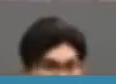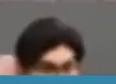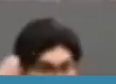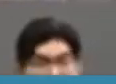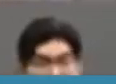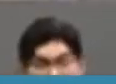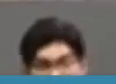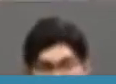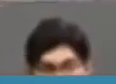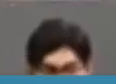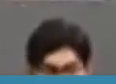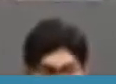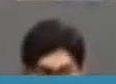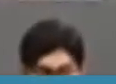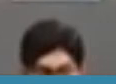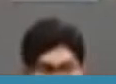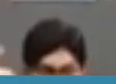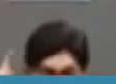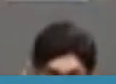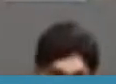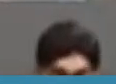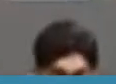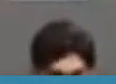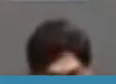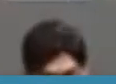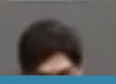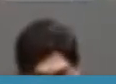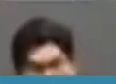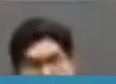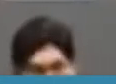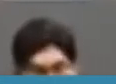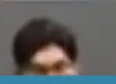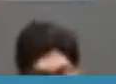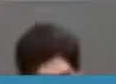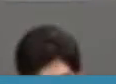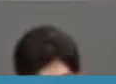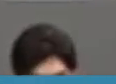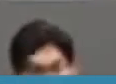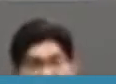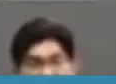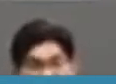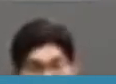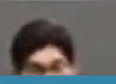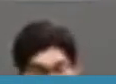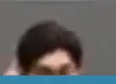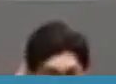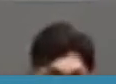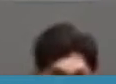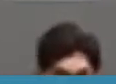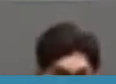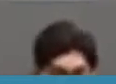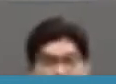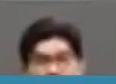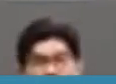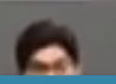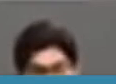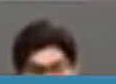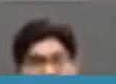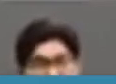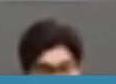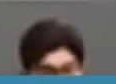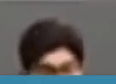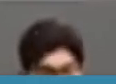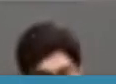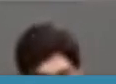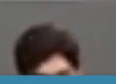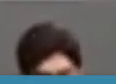ากทางจังหวัดนะครับว่าได้มีการกระทำความผิดเกี่ยวกับการซื้อสิทธิ์ขายเสียง นอกจากนี้เลขาธิการคณะกรรม